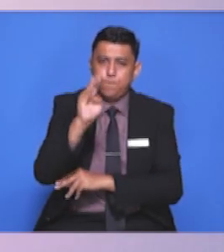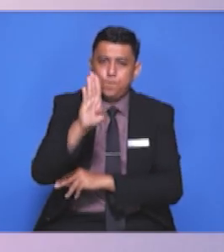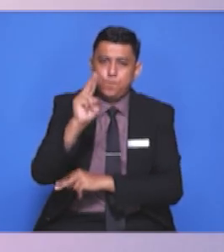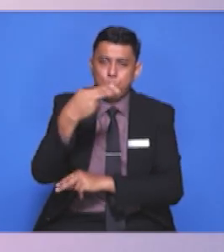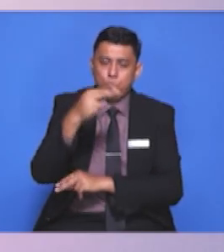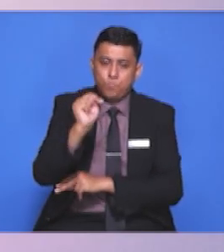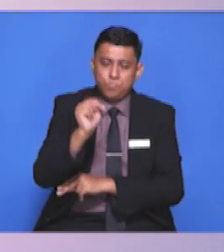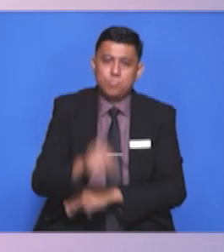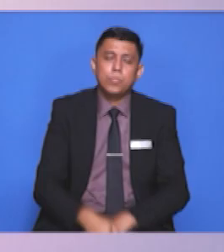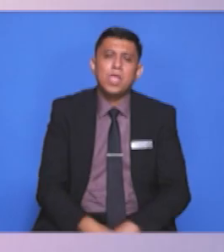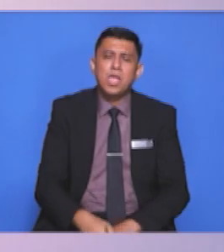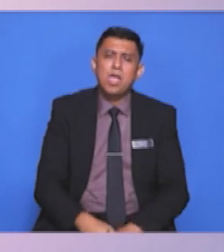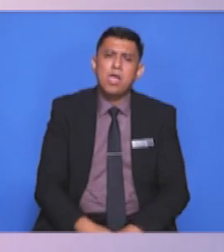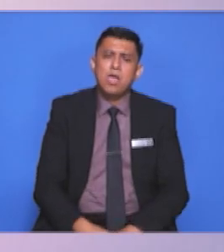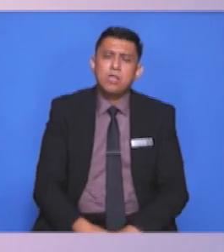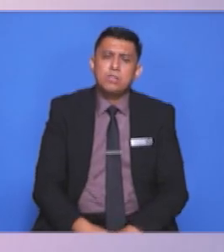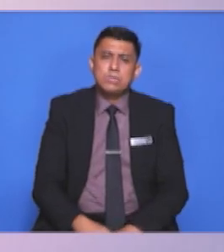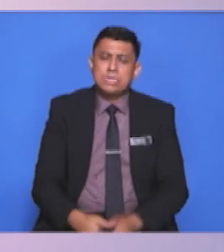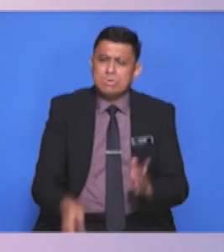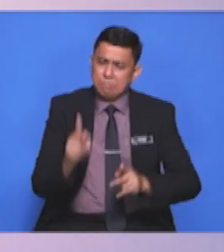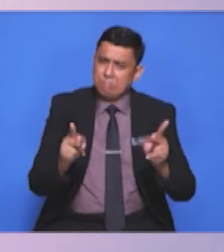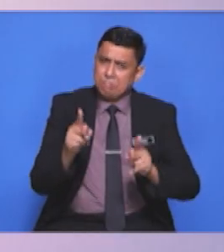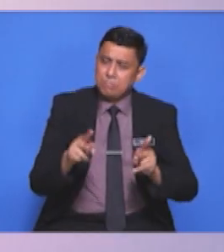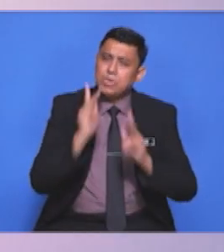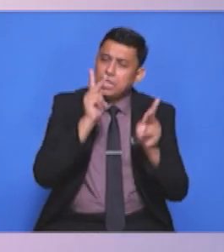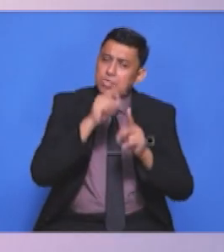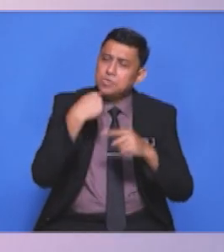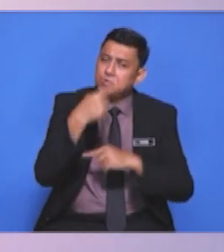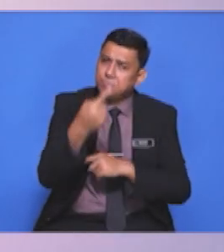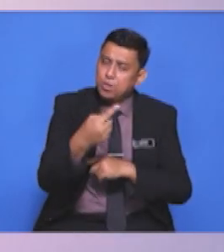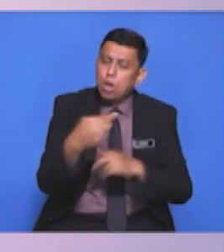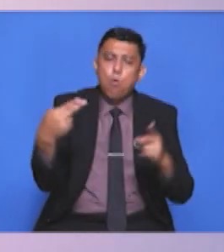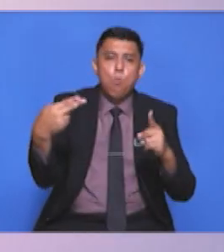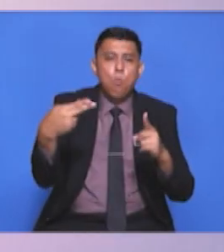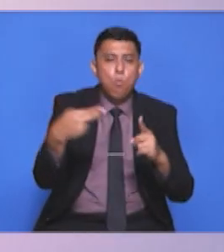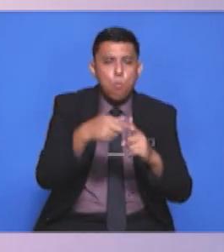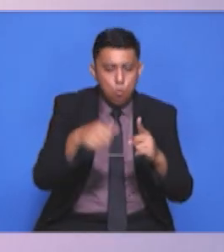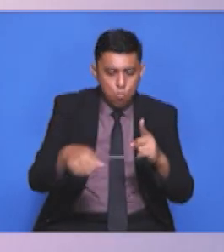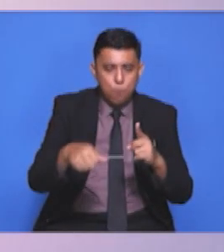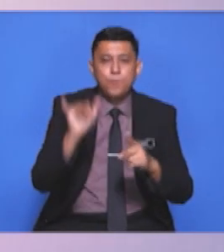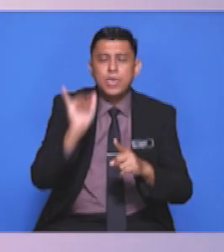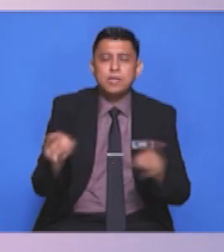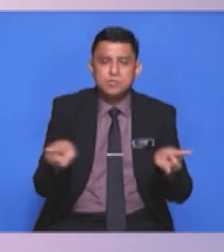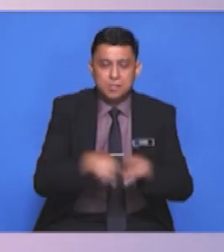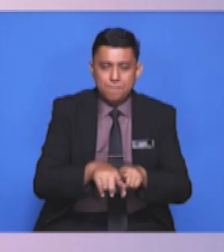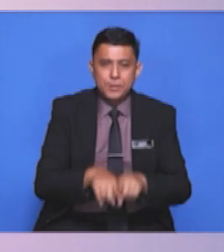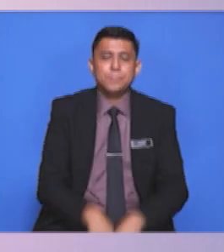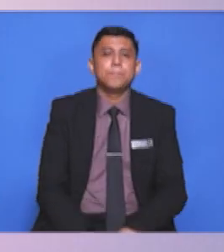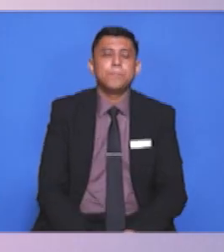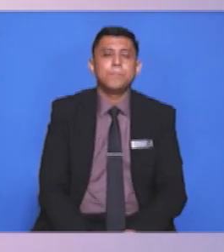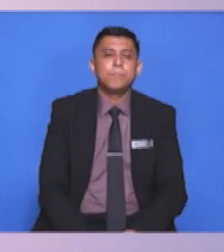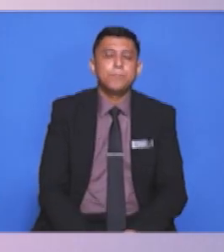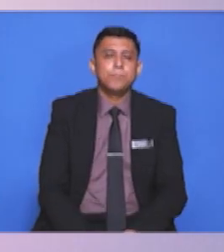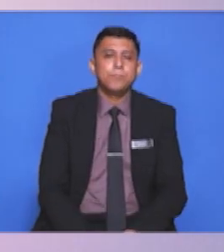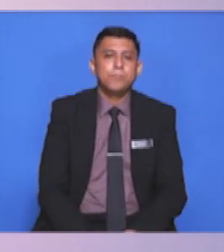sekiranya kata tersebut juga bermula dengan huruf yang sama maka pekataan